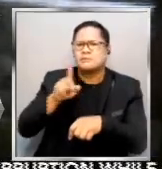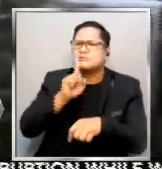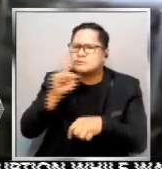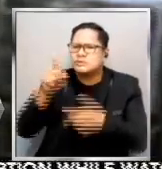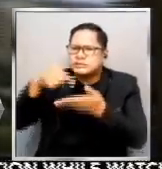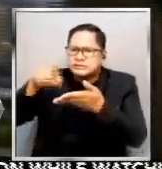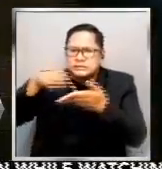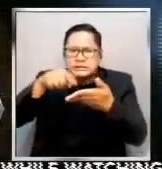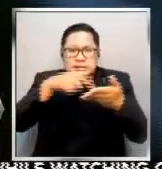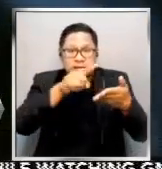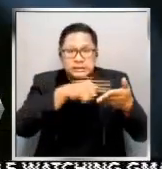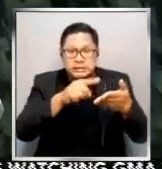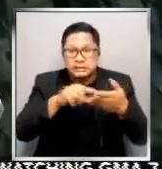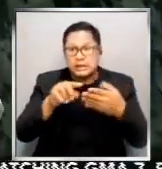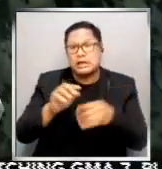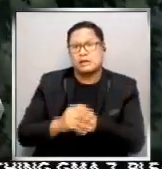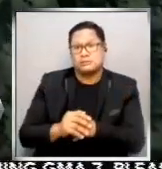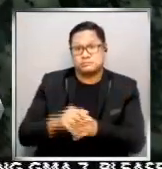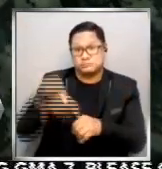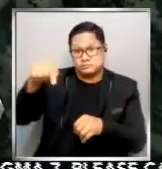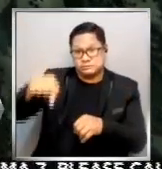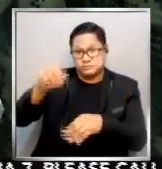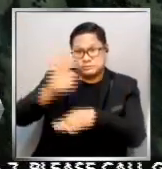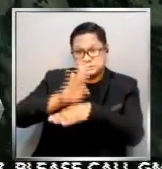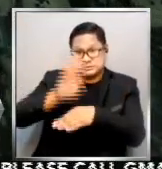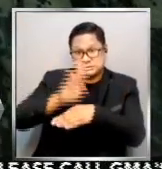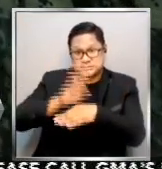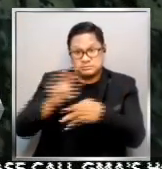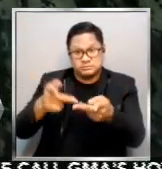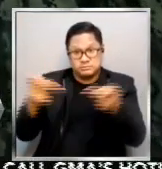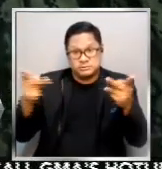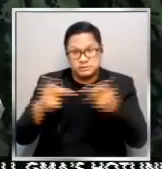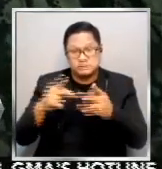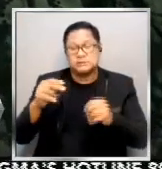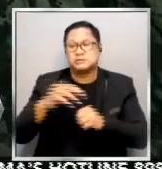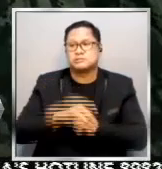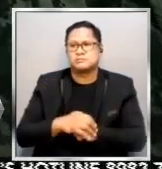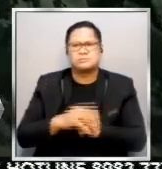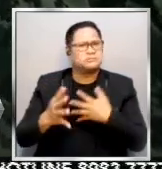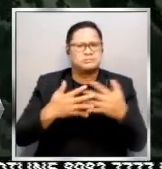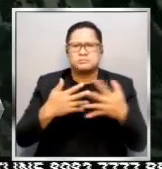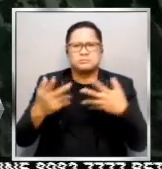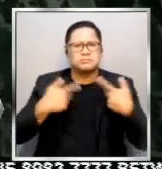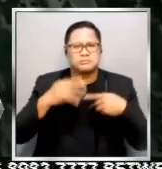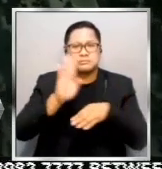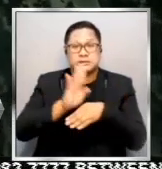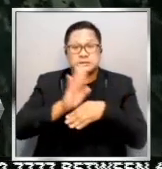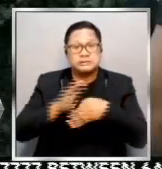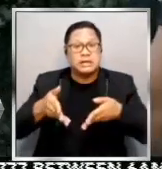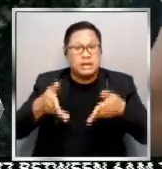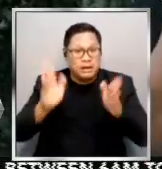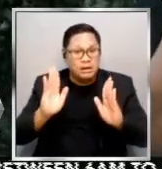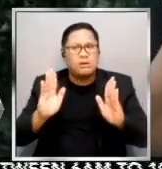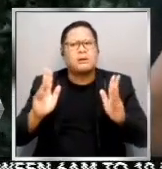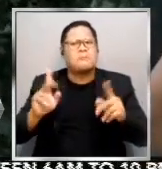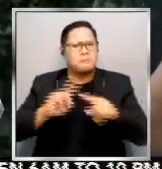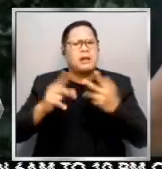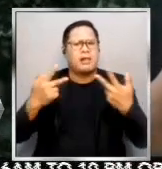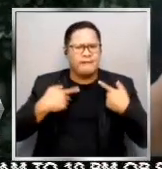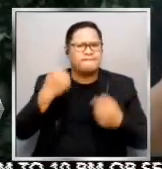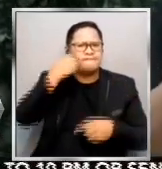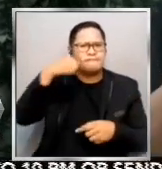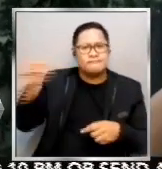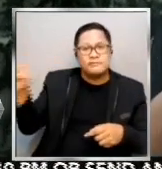isang commercial complex sa Pasig City. Ayon sa APD, kahit may business permit ang tindahan, lumalabas na may paglabag ito sa Fire Code